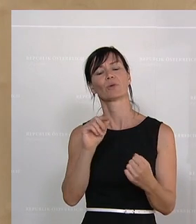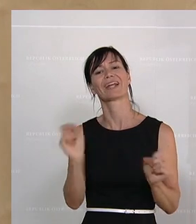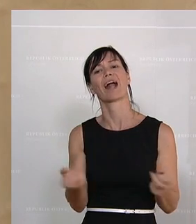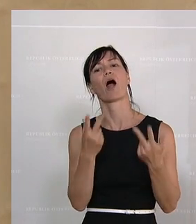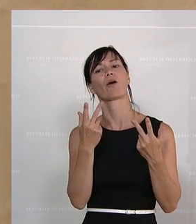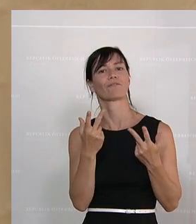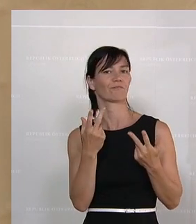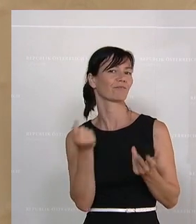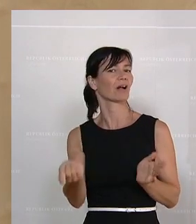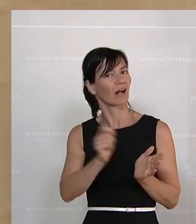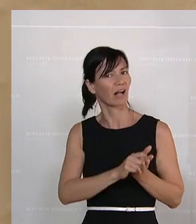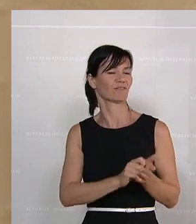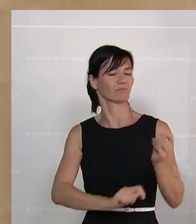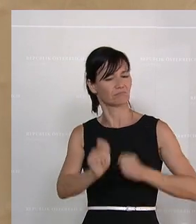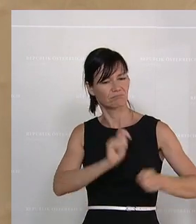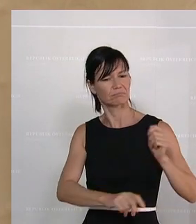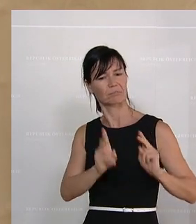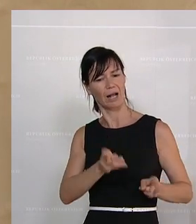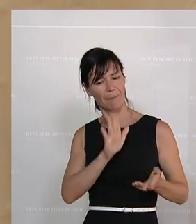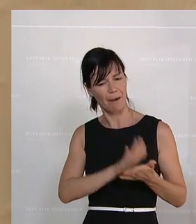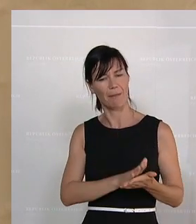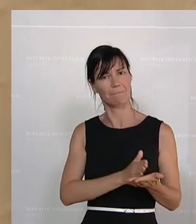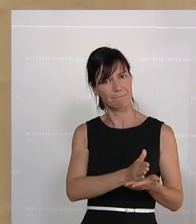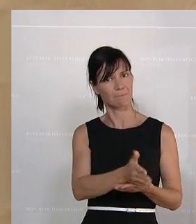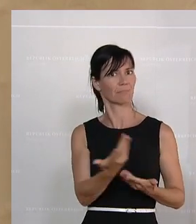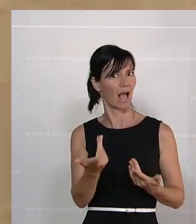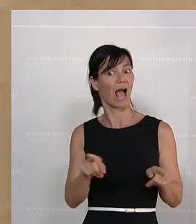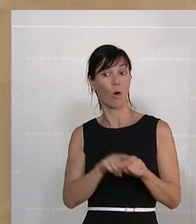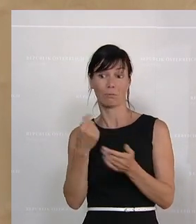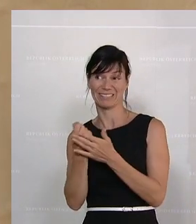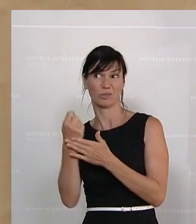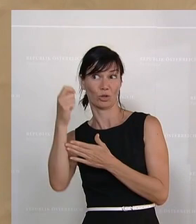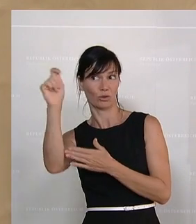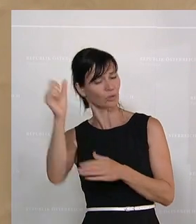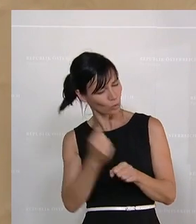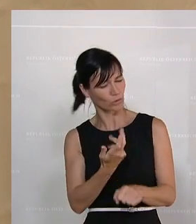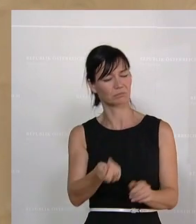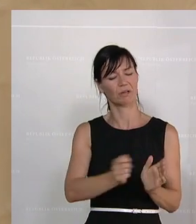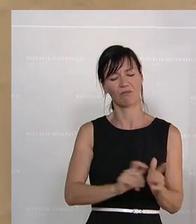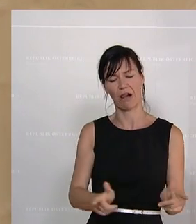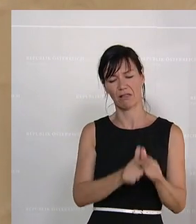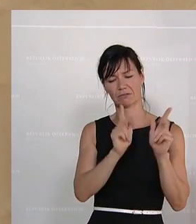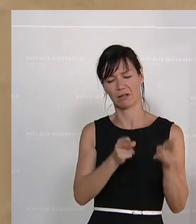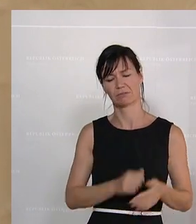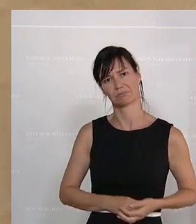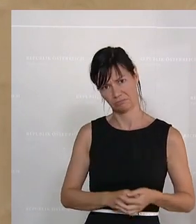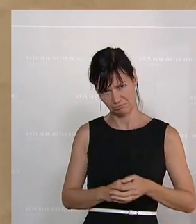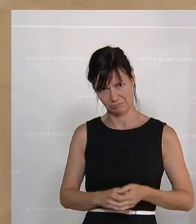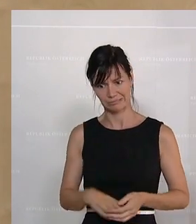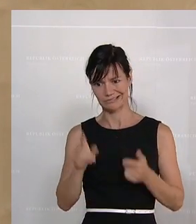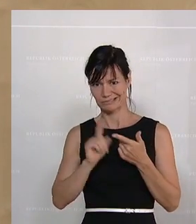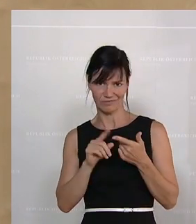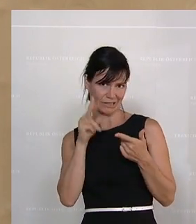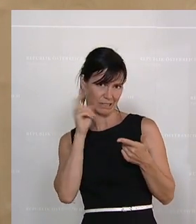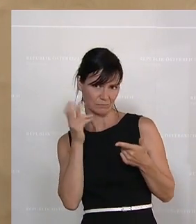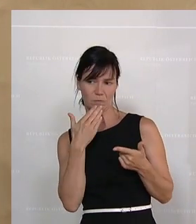um diese sich trotzdem satzung ist die dinge leisten können auch wenn die preise steigen zwei aspekte eingehen möchte ist dass wir